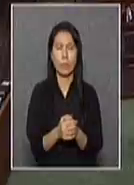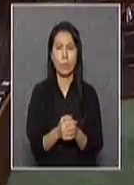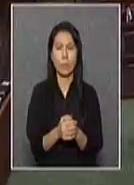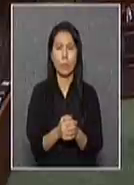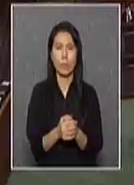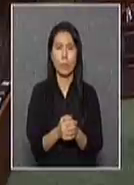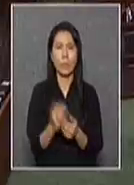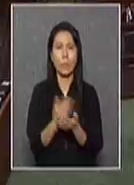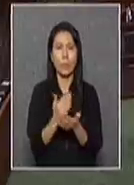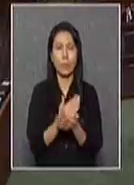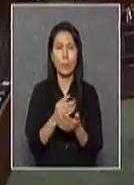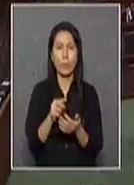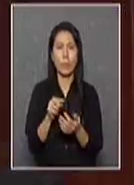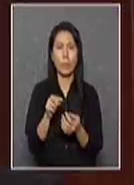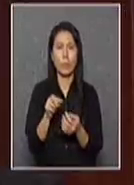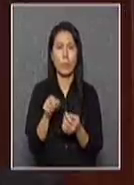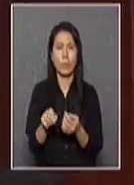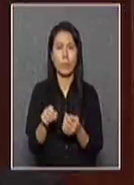你試下撳啊！